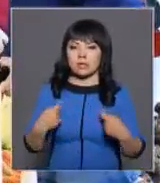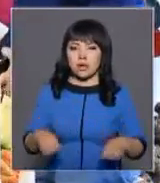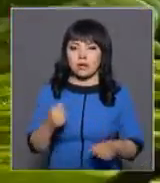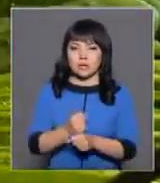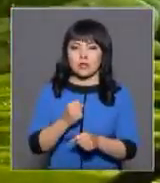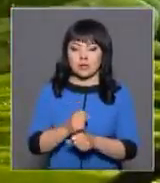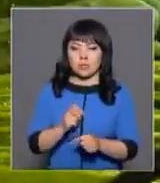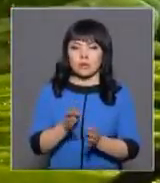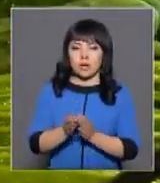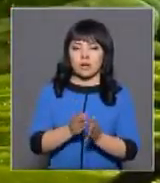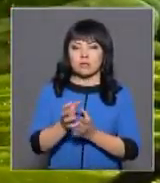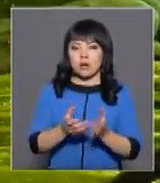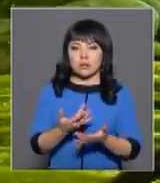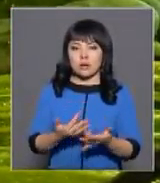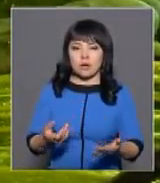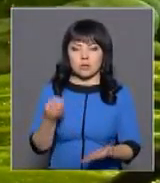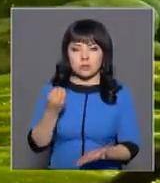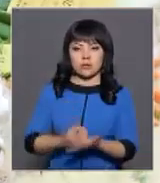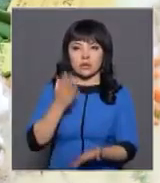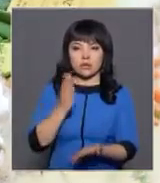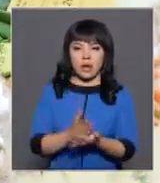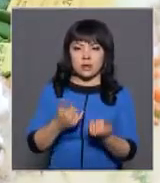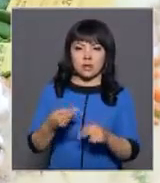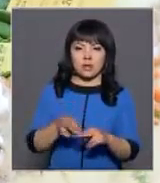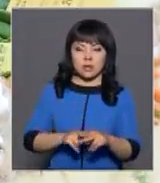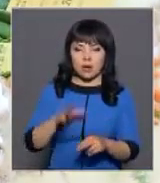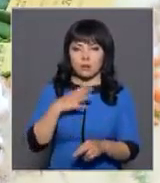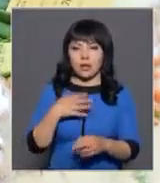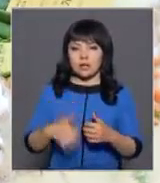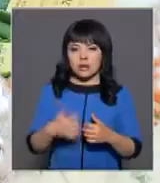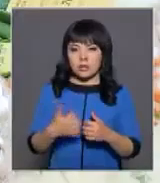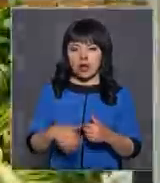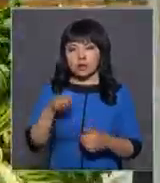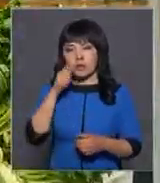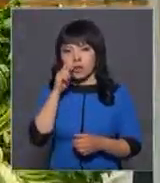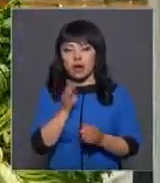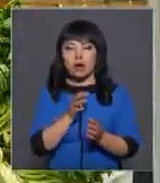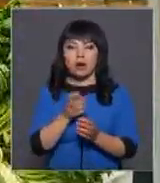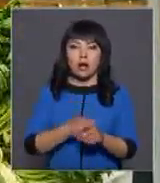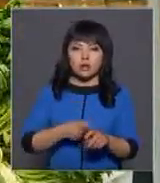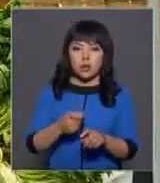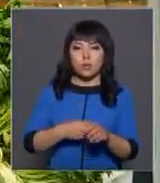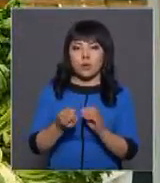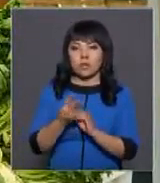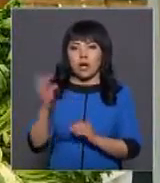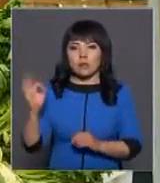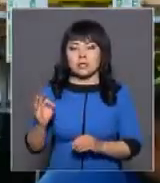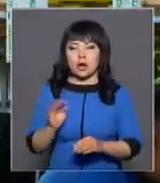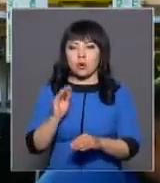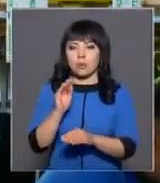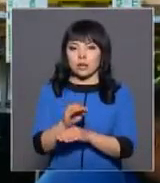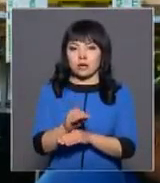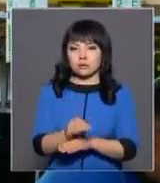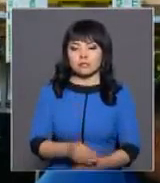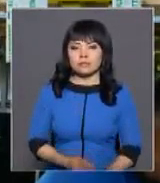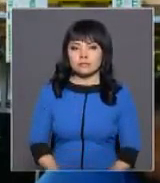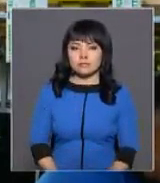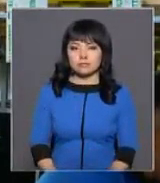бағасы шарықтап тұр. Статистикаға сүйенсек, биыл 40 қабат жуа мен картоп 12%-ға қымбаттаған.